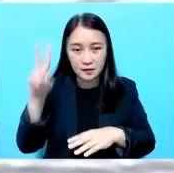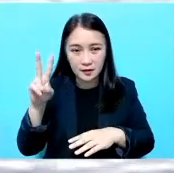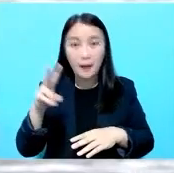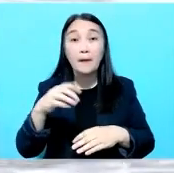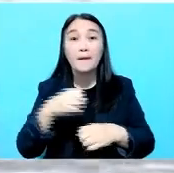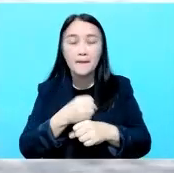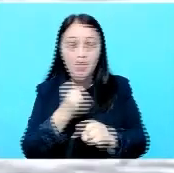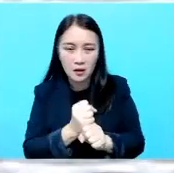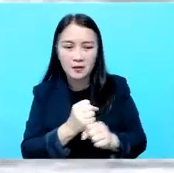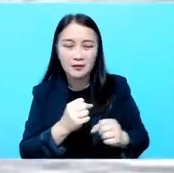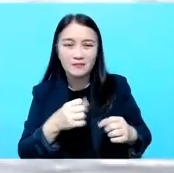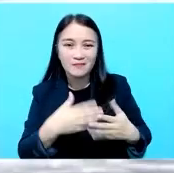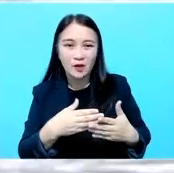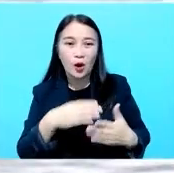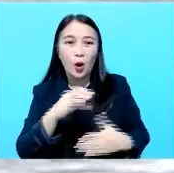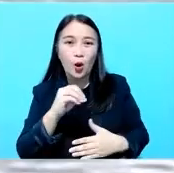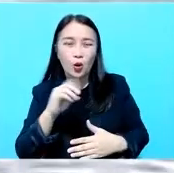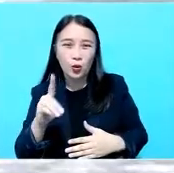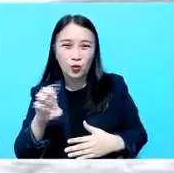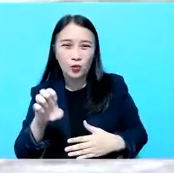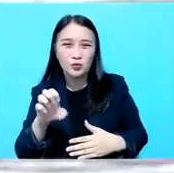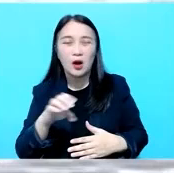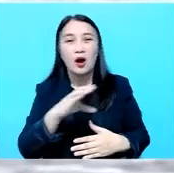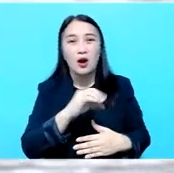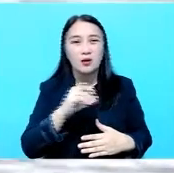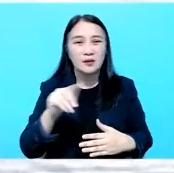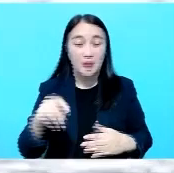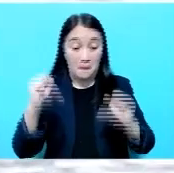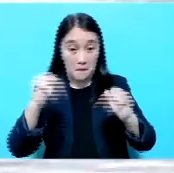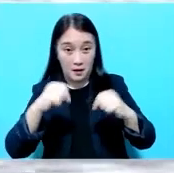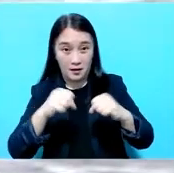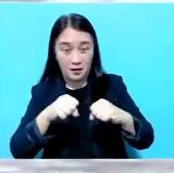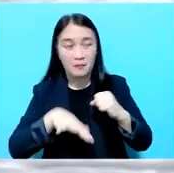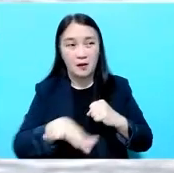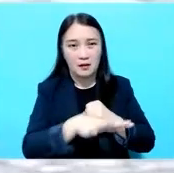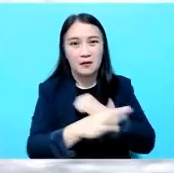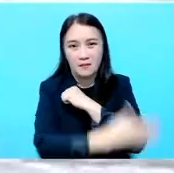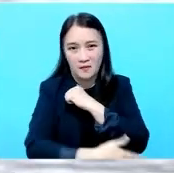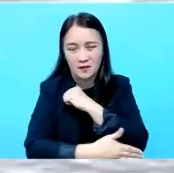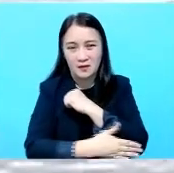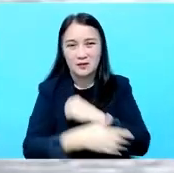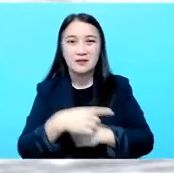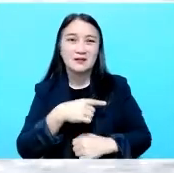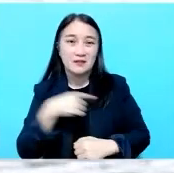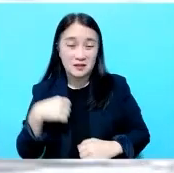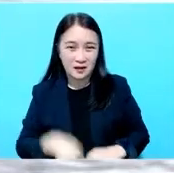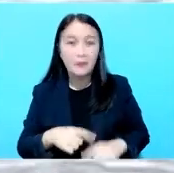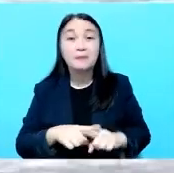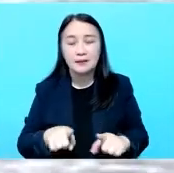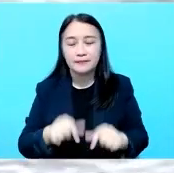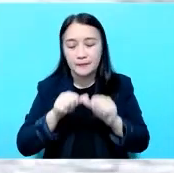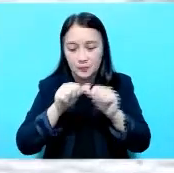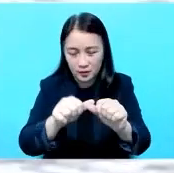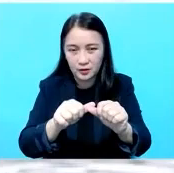Sea. Magkakaiba raw kasi ang bilateral agreement ng bawat member country sa China. Pero patuloy daw niyang isusulong ito sa ASEAN